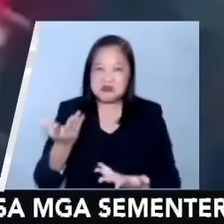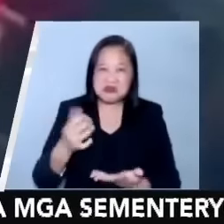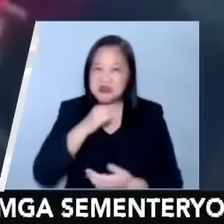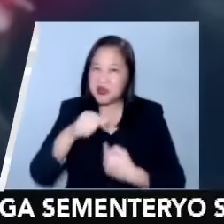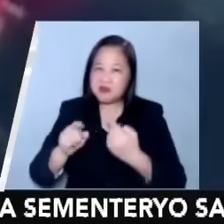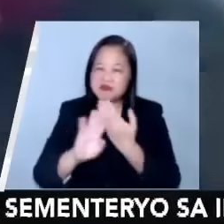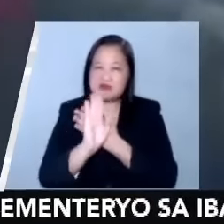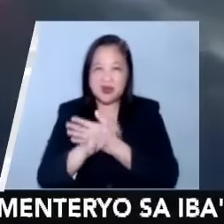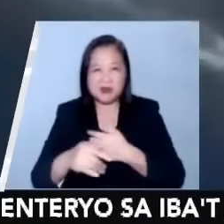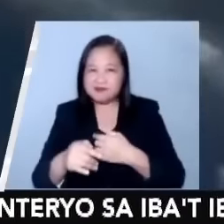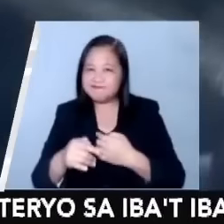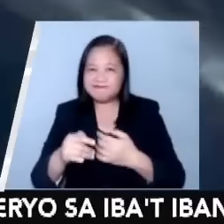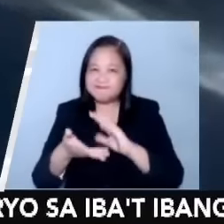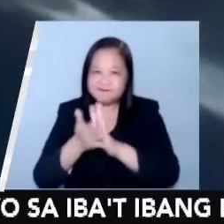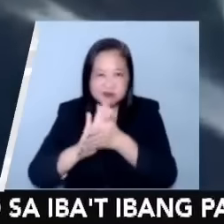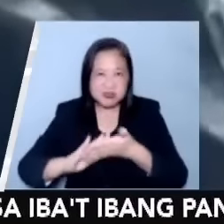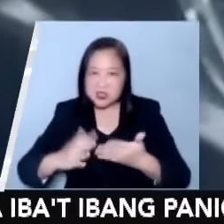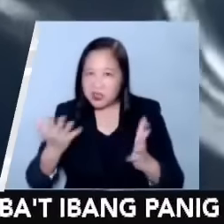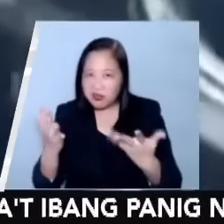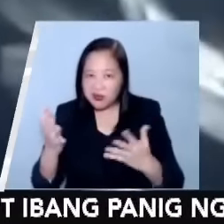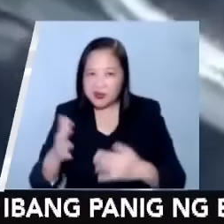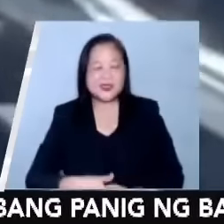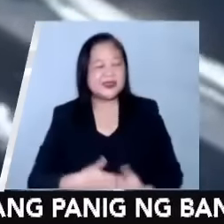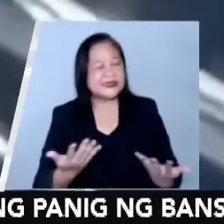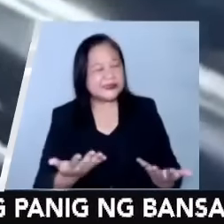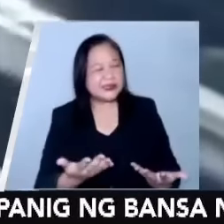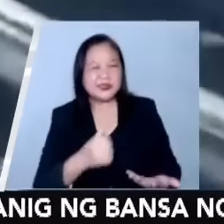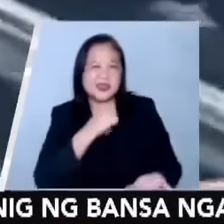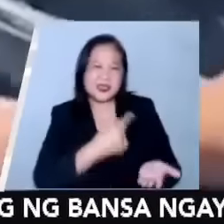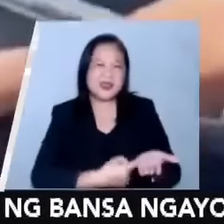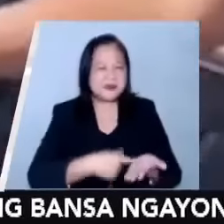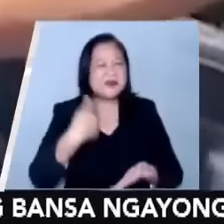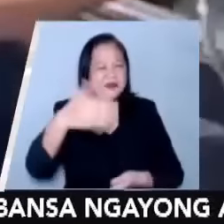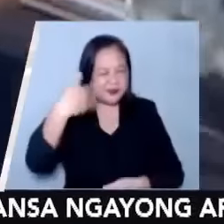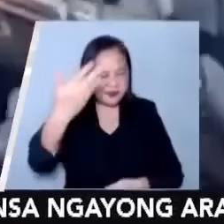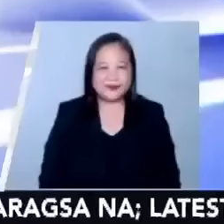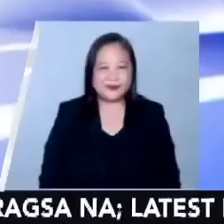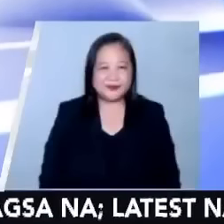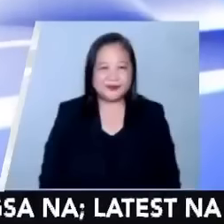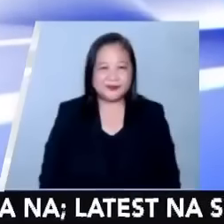made? Let's talk about it some other time.